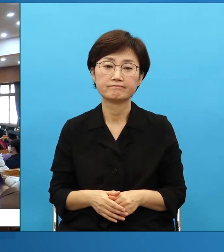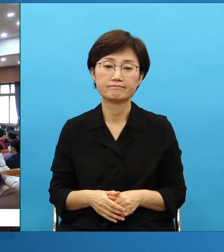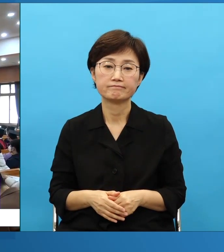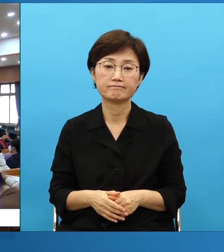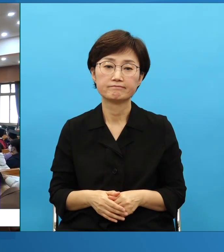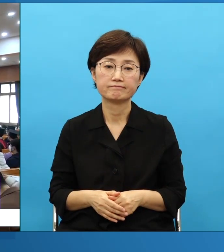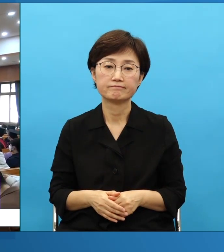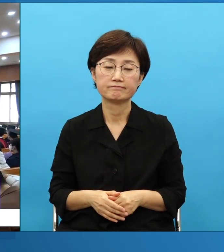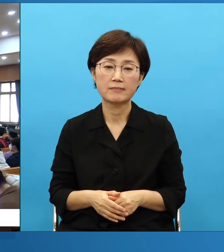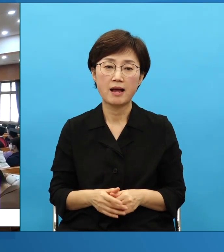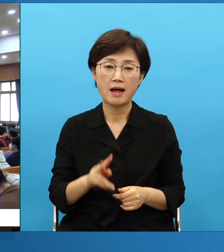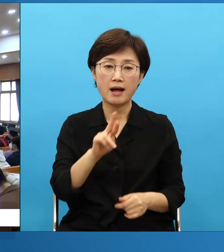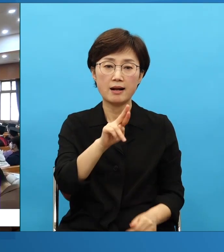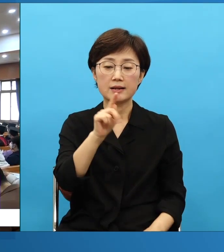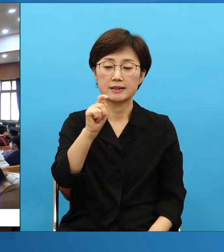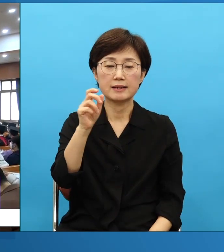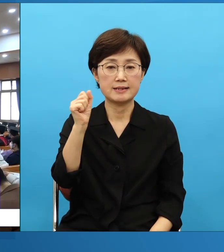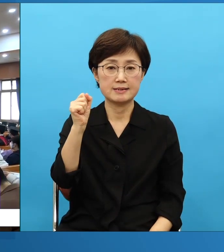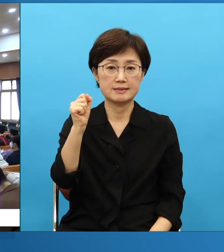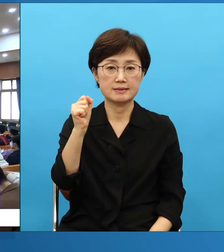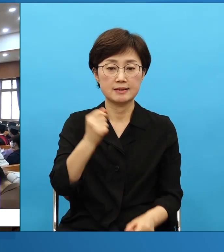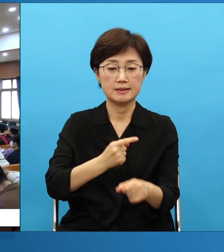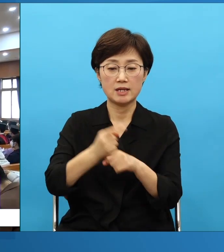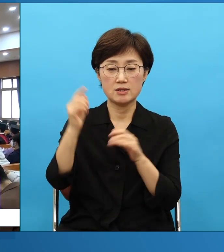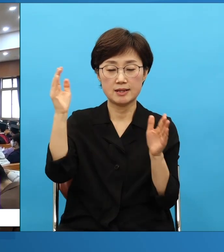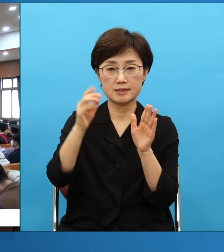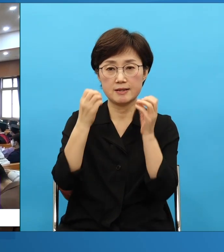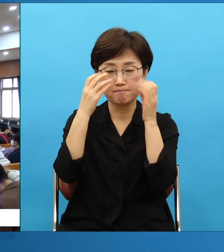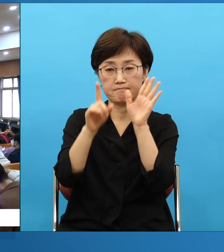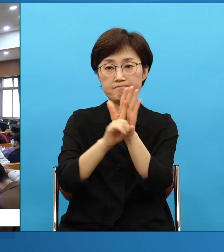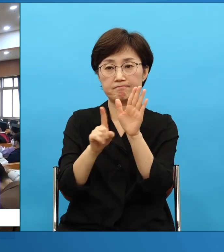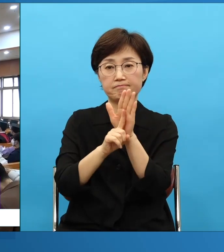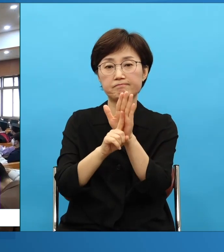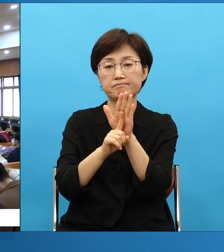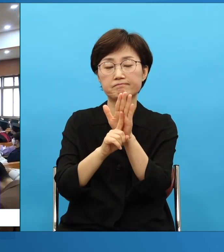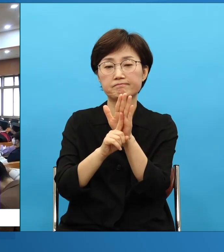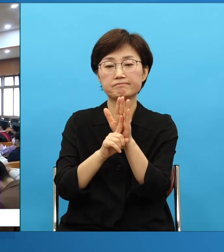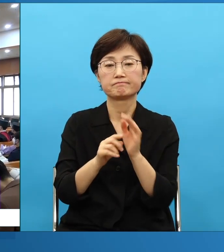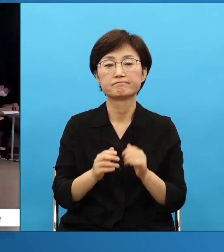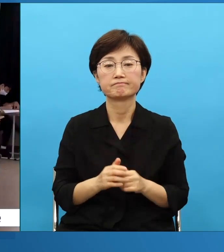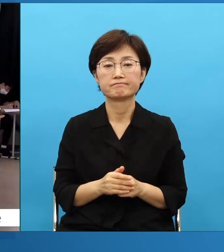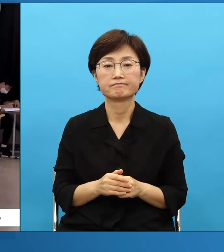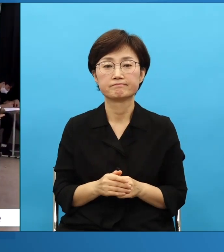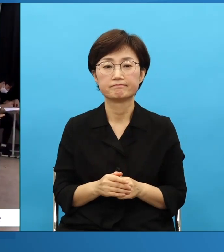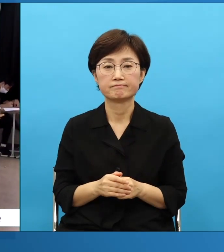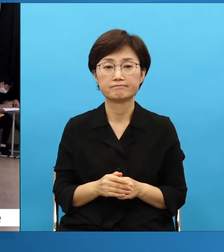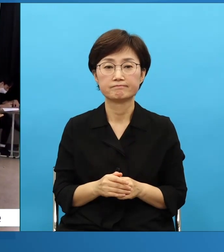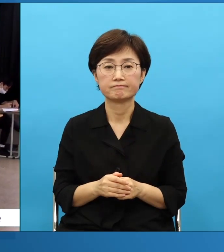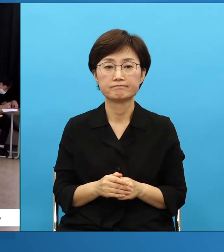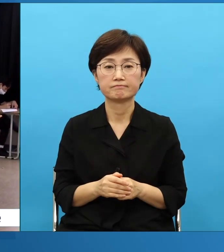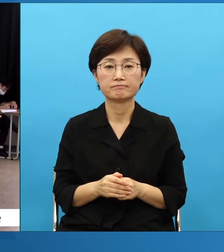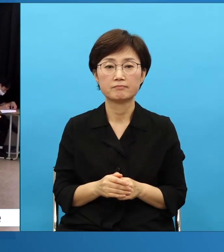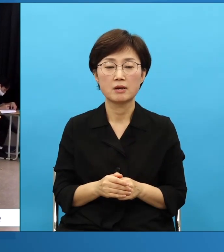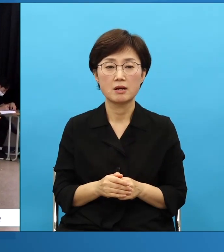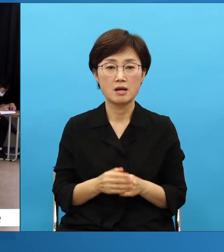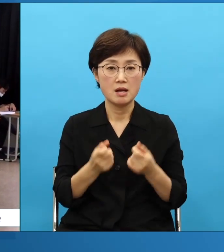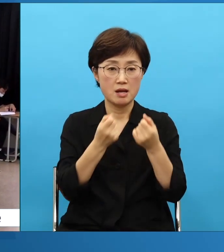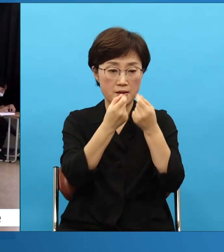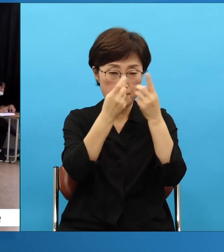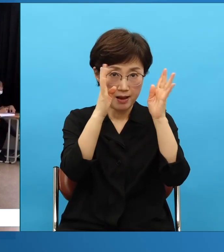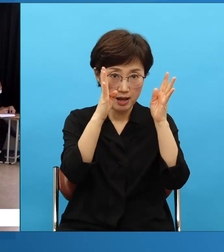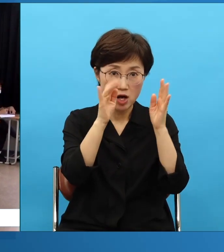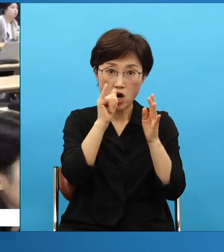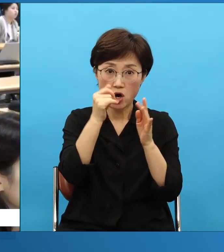랩넌트 신학연구원 RTS가 2024학년도 신입생을 모집합니다. 학부 신학과,